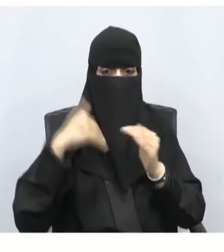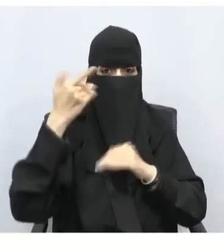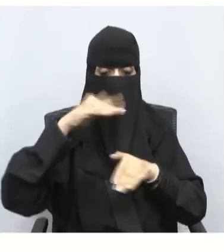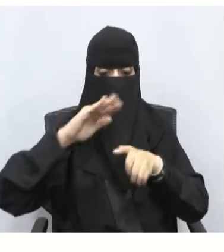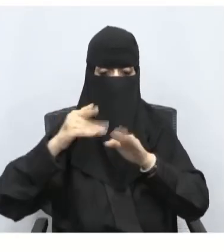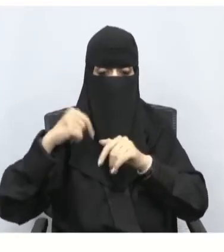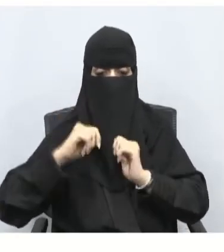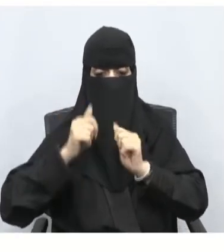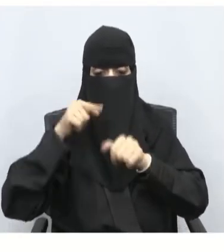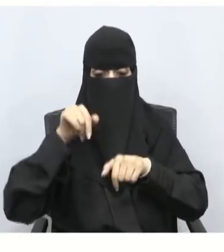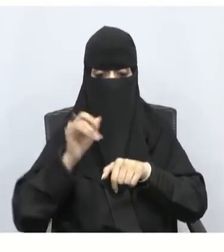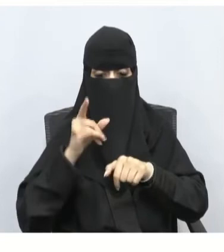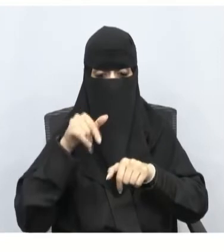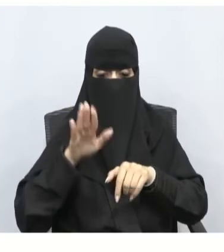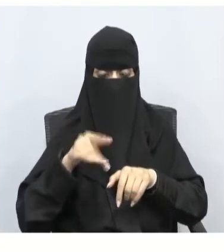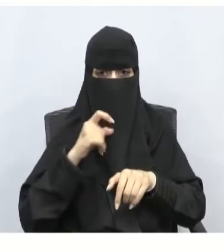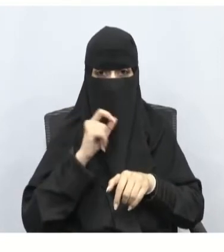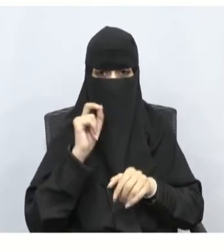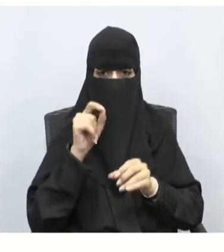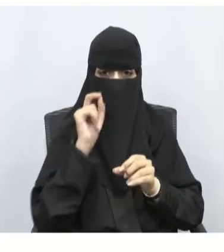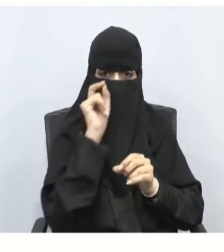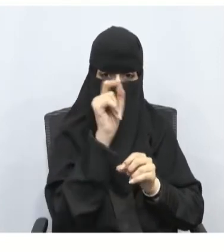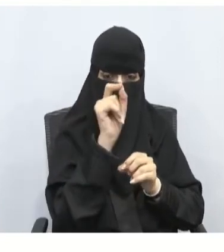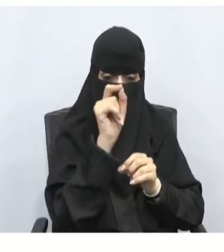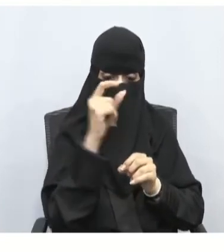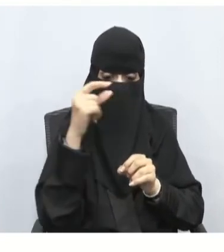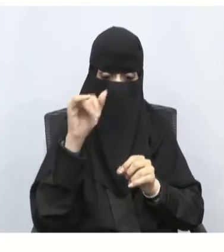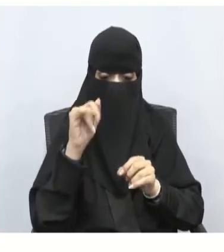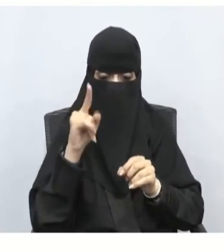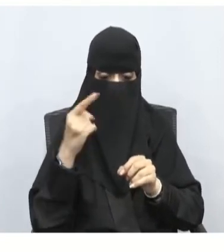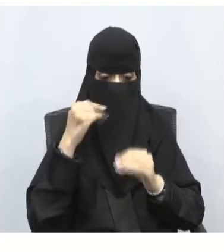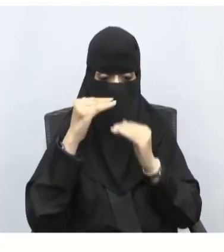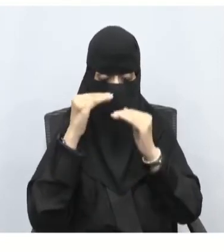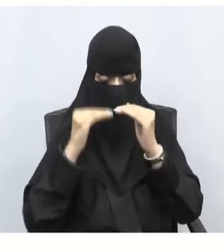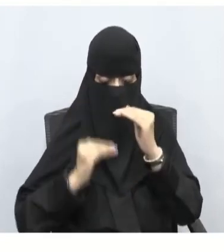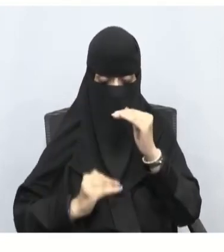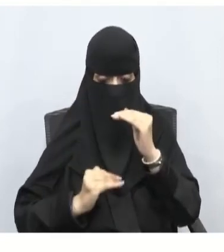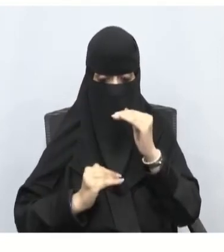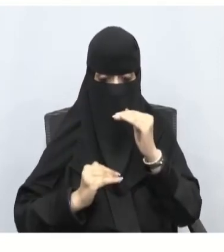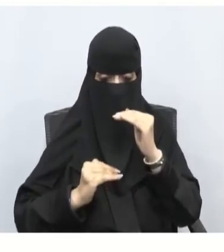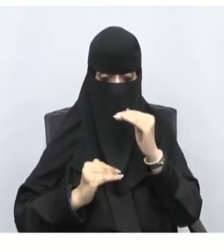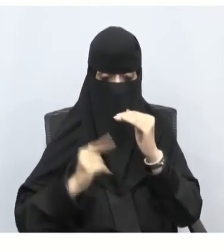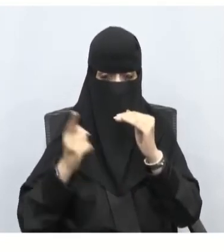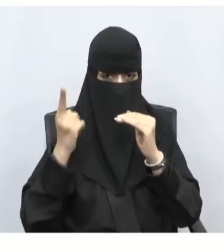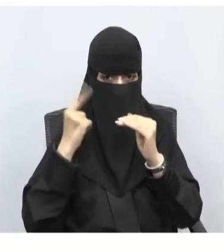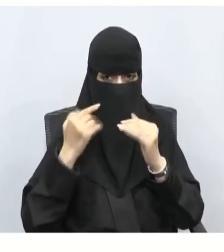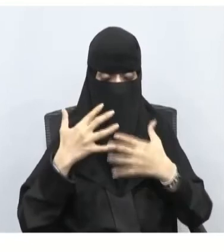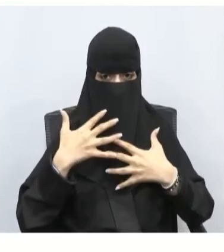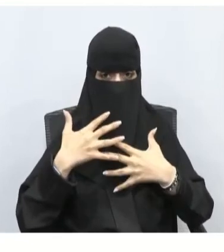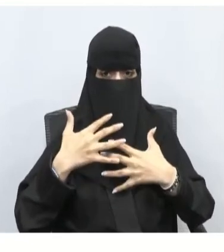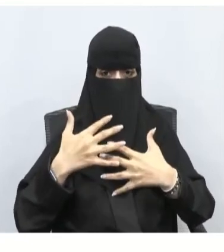يستطيع الإنسان من الطبيعي أن يسمع من 0 ديسبل المنخفض مثل